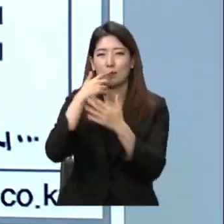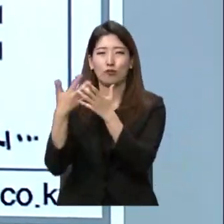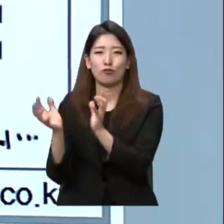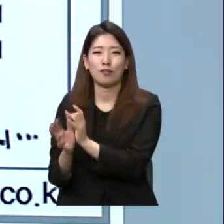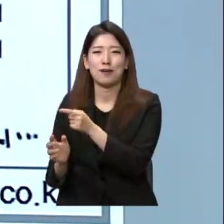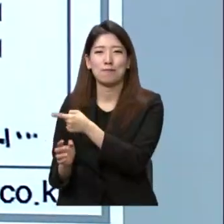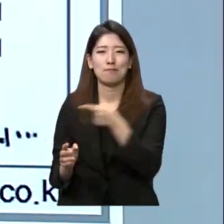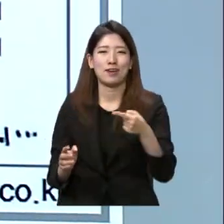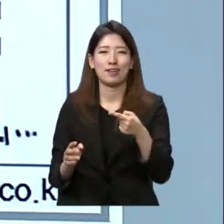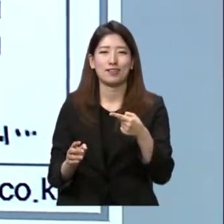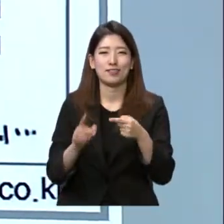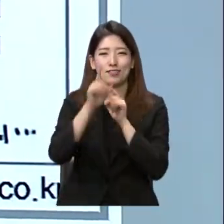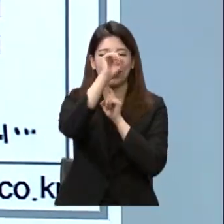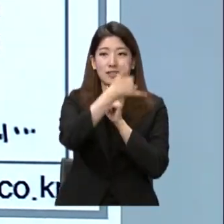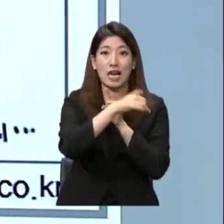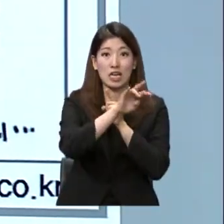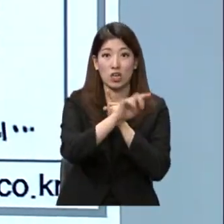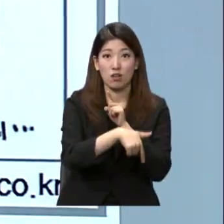될지 이게